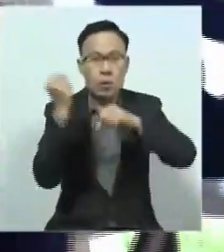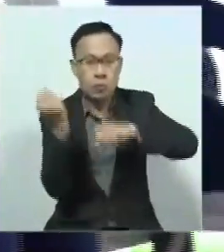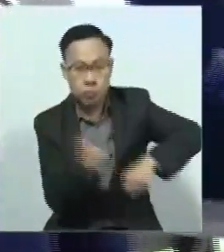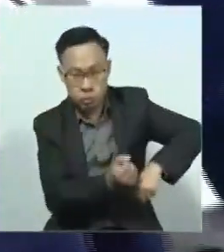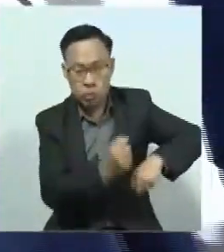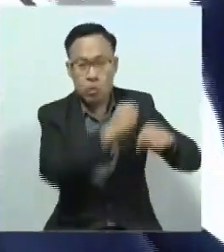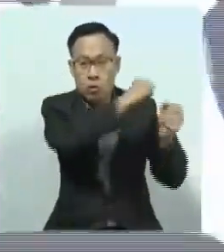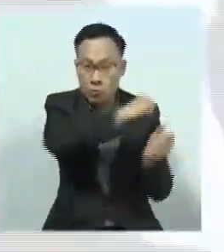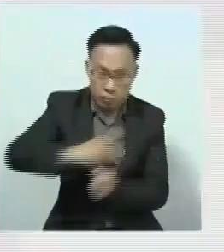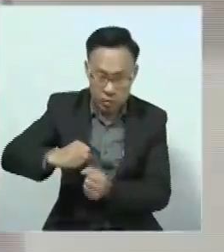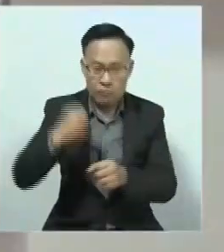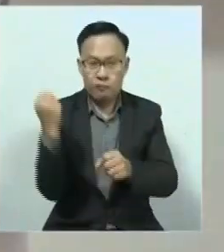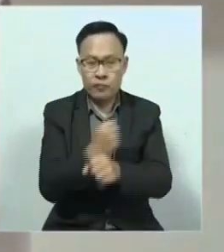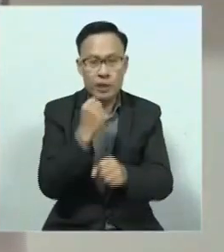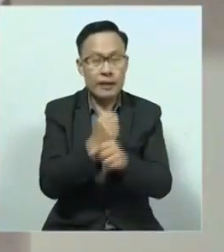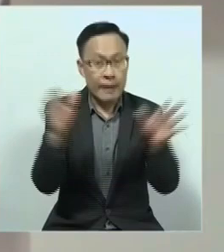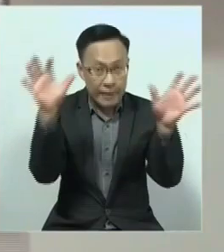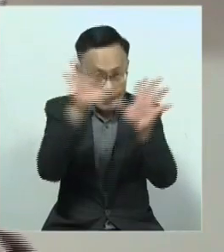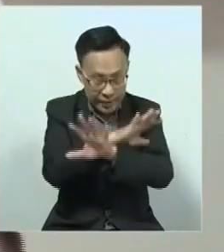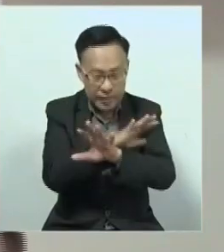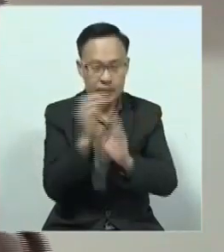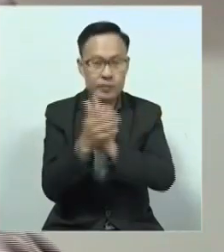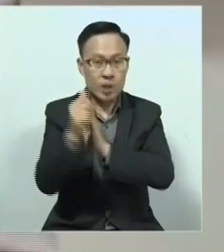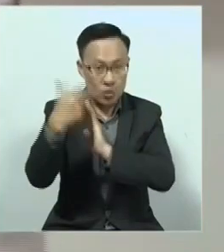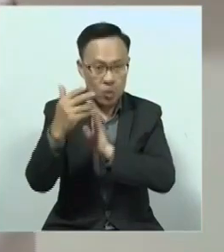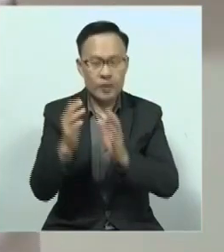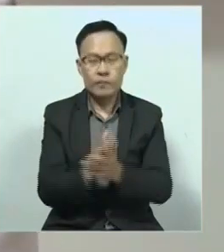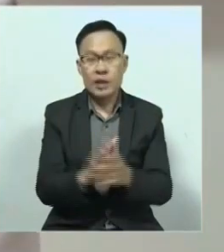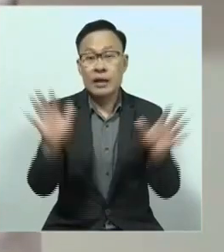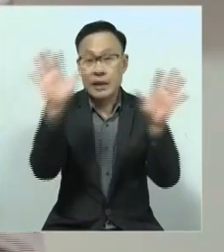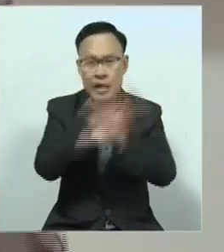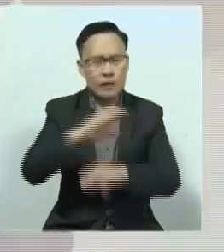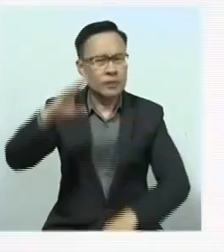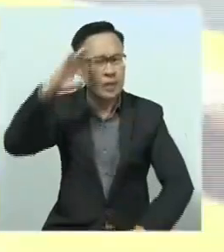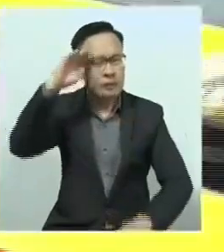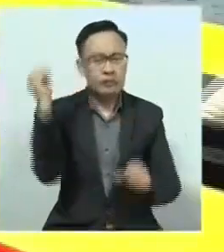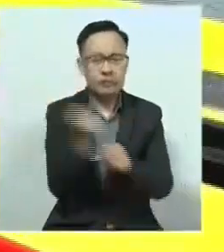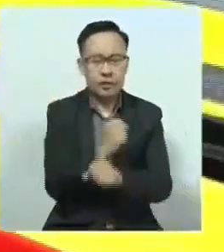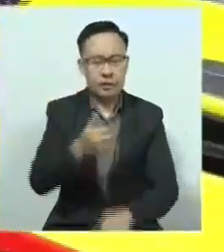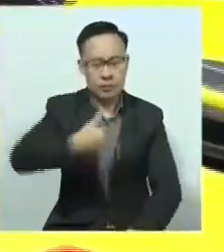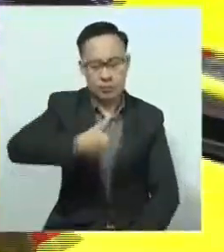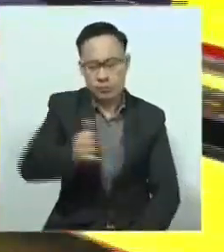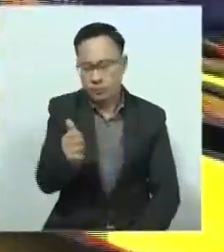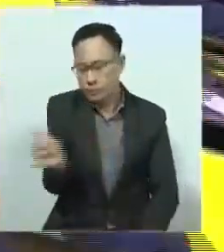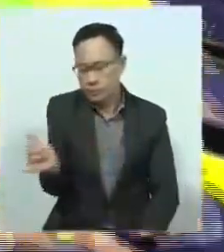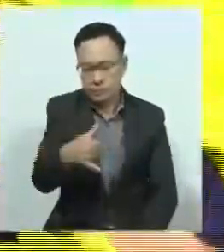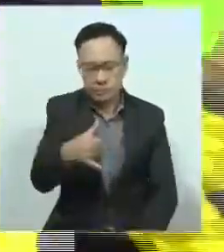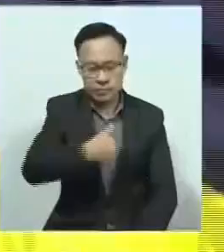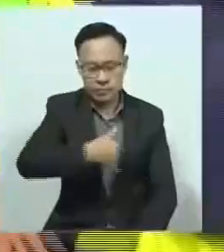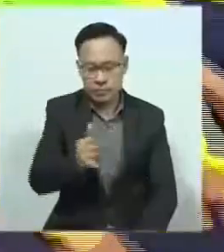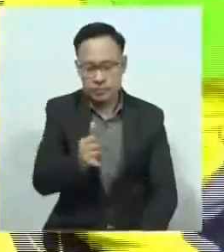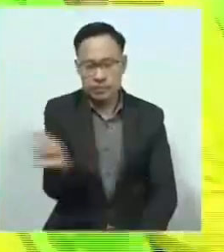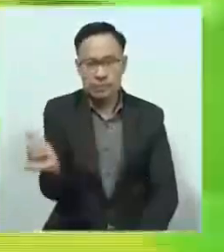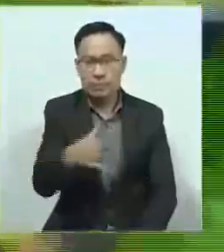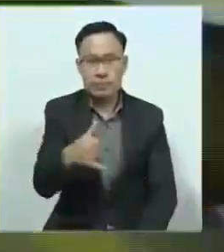ท้ายหันกว่าหันก่อนน ะ พอต่อไปปุ๊บอ้าวเขียนรู้แล้วต่อไป ธอลงเรือ ค ่ ะ ลงเรือเรือก็ยังไม่ร